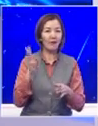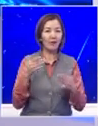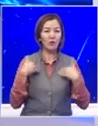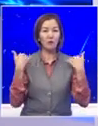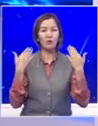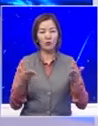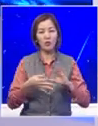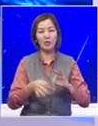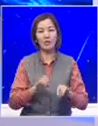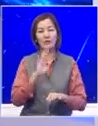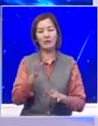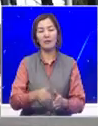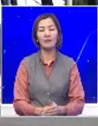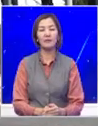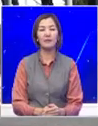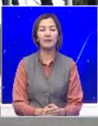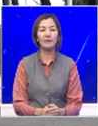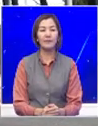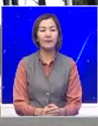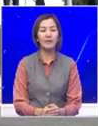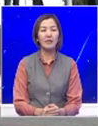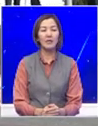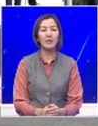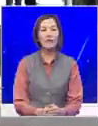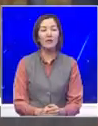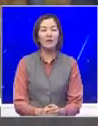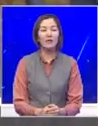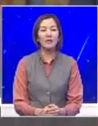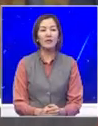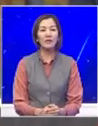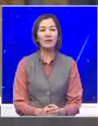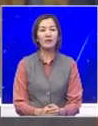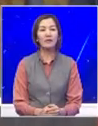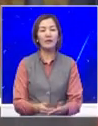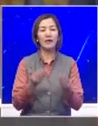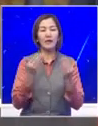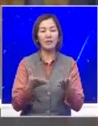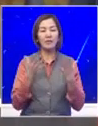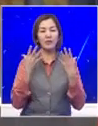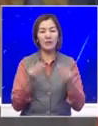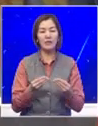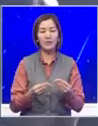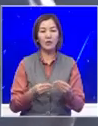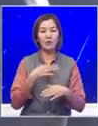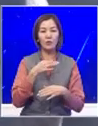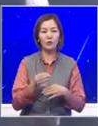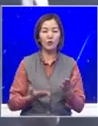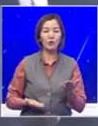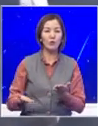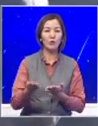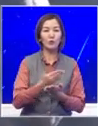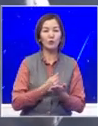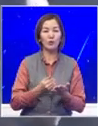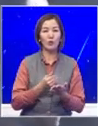Taqırıpta tilşimiz tolıqtırat. Жеремген диқанның жаны топырақ, өзегі су, тірегі техника. Уйғыр ауданы